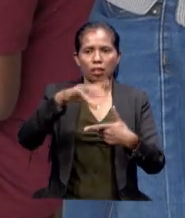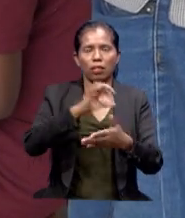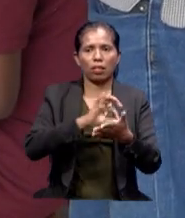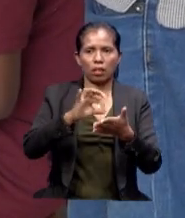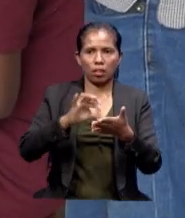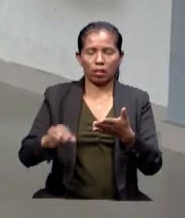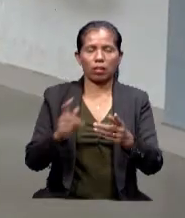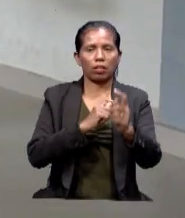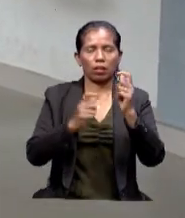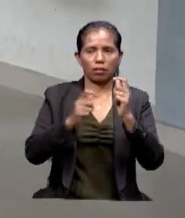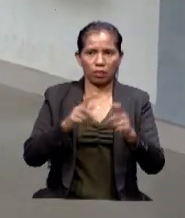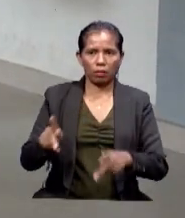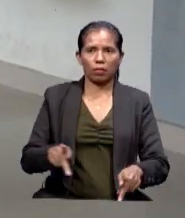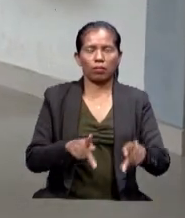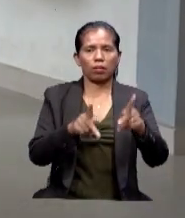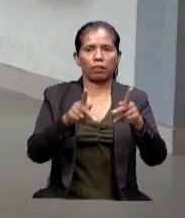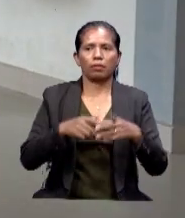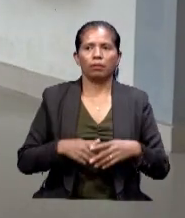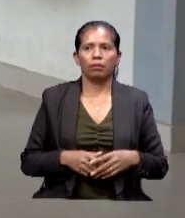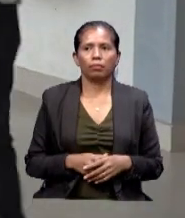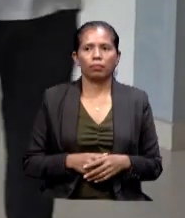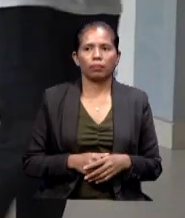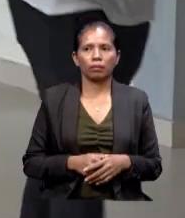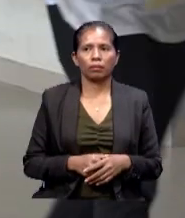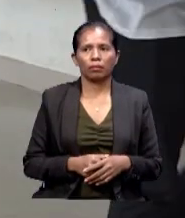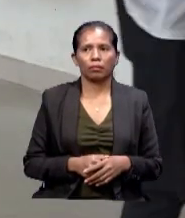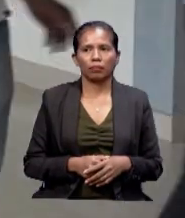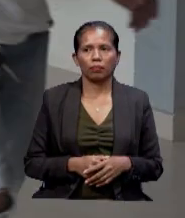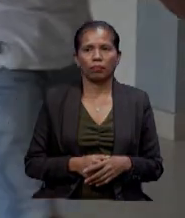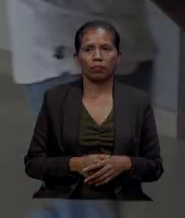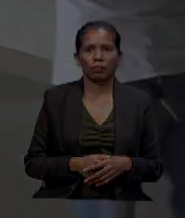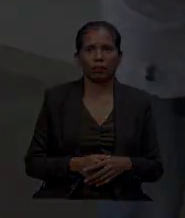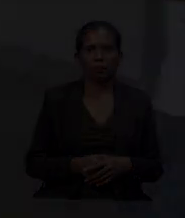registro inclui transporte público. Zimi Fernandes, Juvel da Costa, GMN.